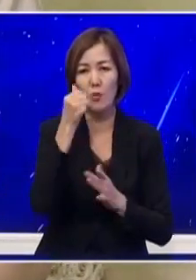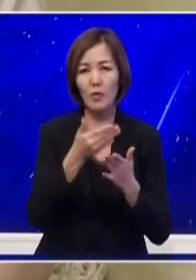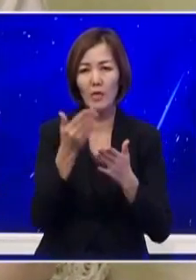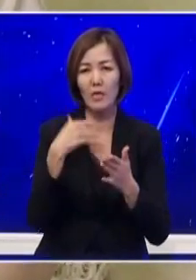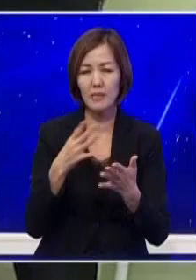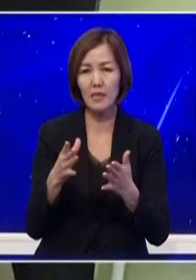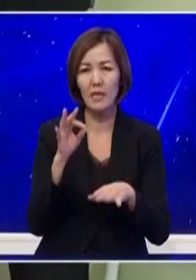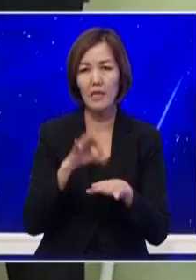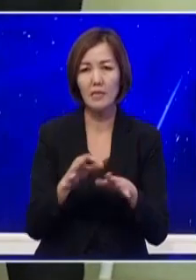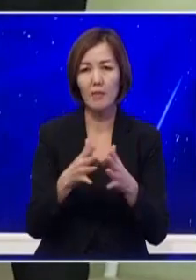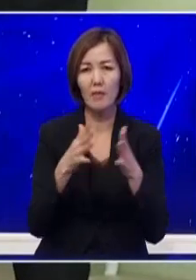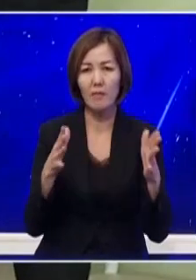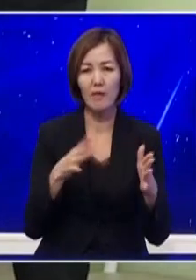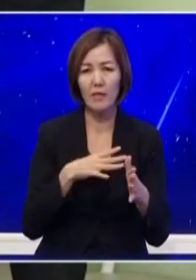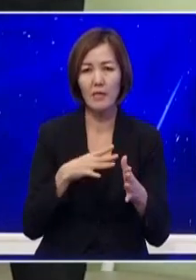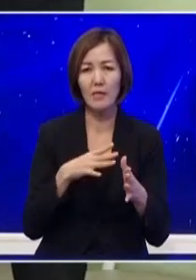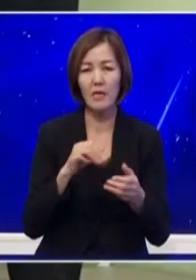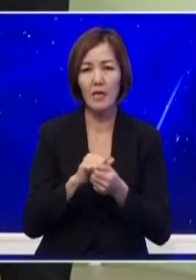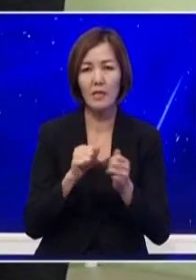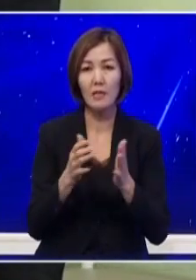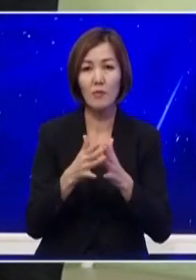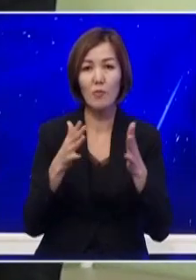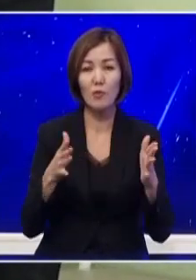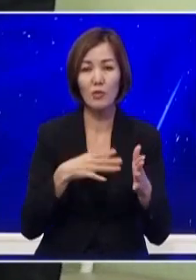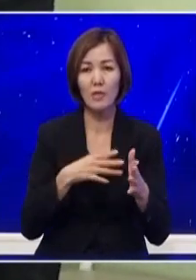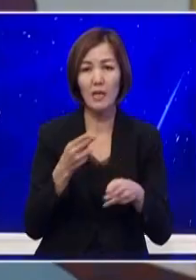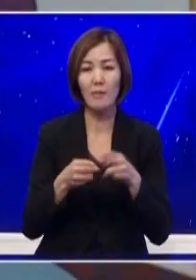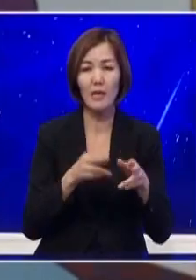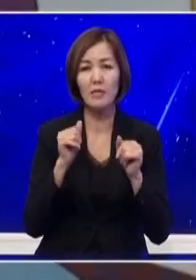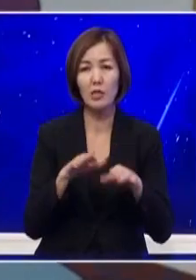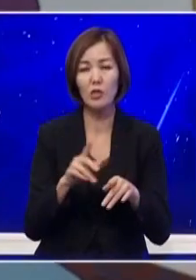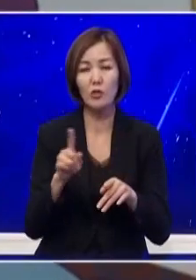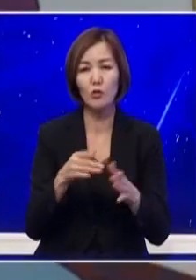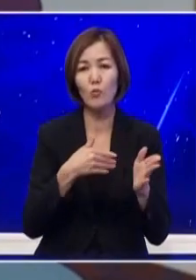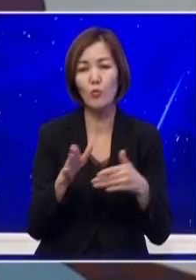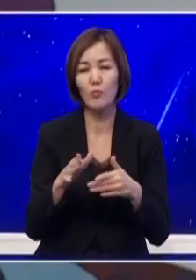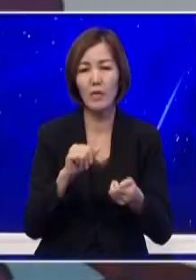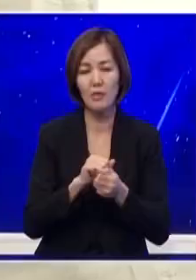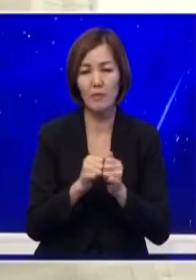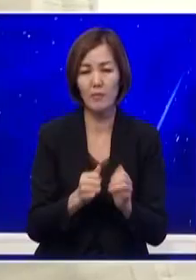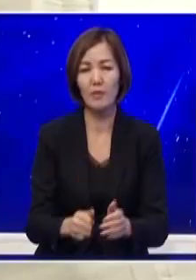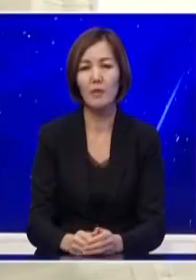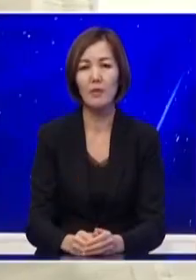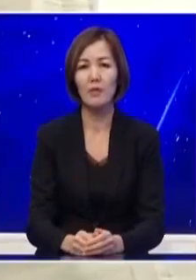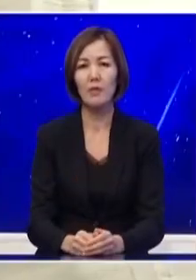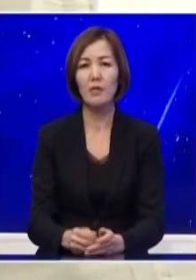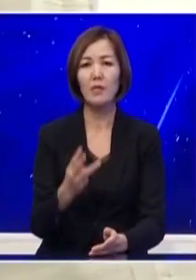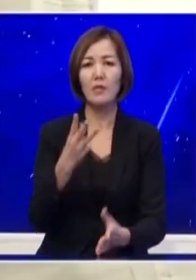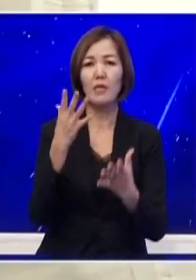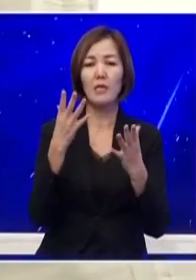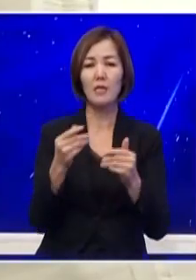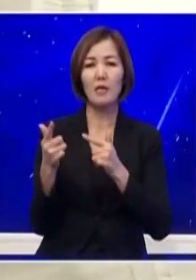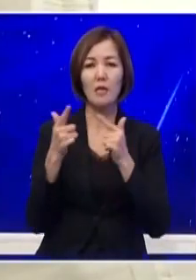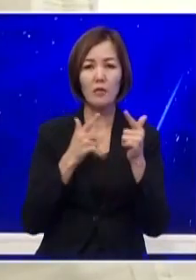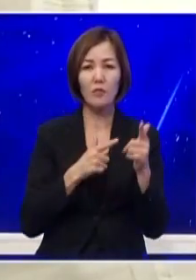это время заболевание обострилось, и операция на сегодня – это единственное решение, чтобы избавиться от недуга. Три дня нас